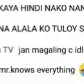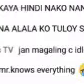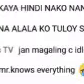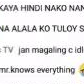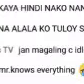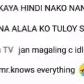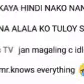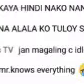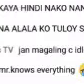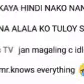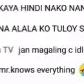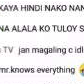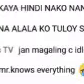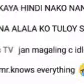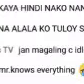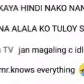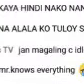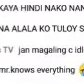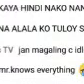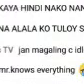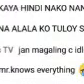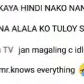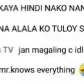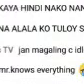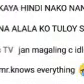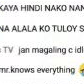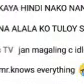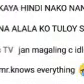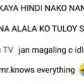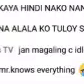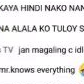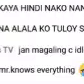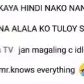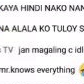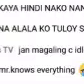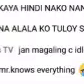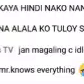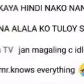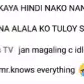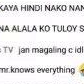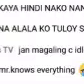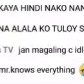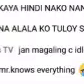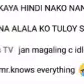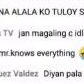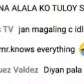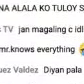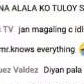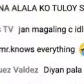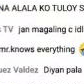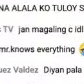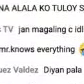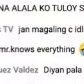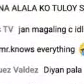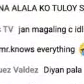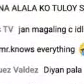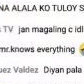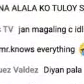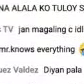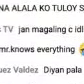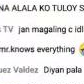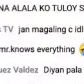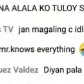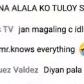noong Tawagan niyo po ako ay Actually ako'y na nagpunta sa isang Barangay na kung saan tayo ay before you